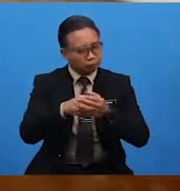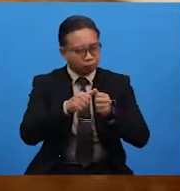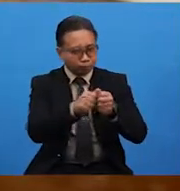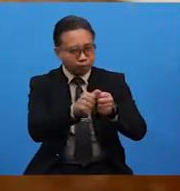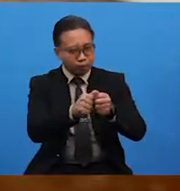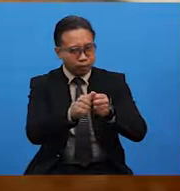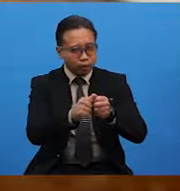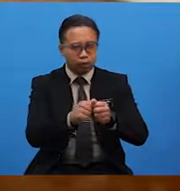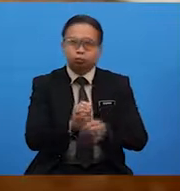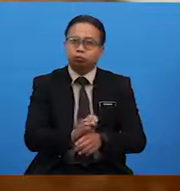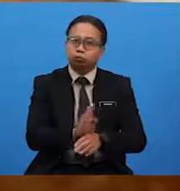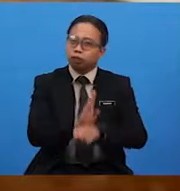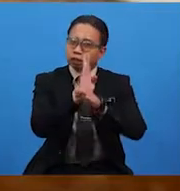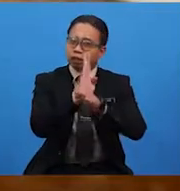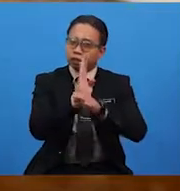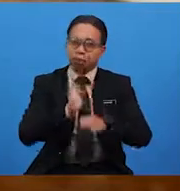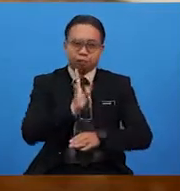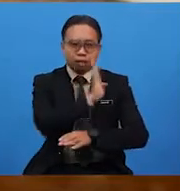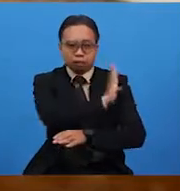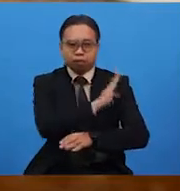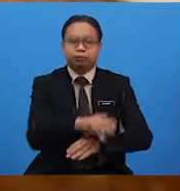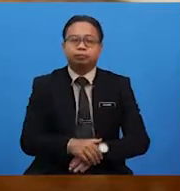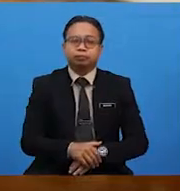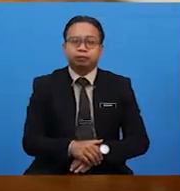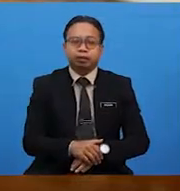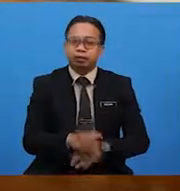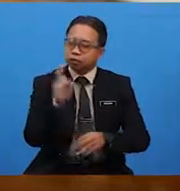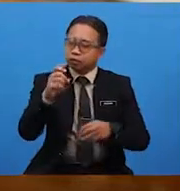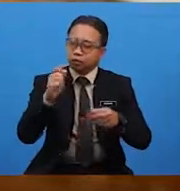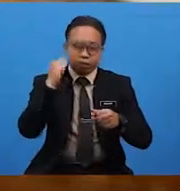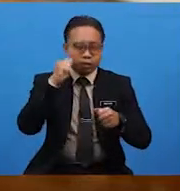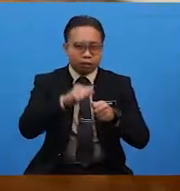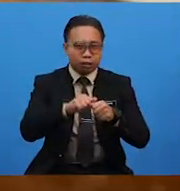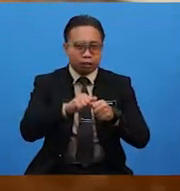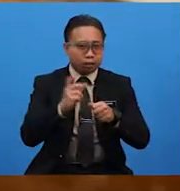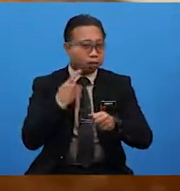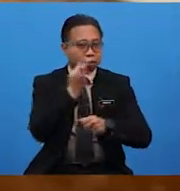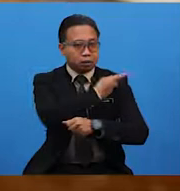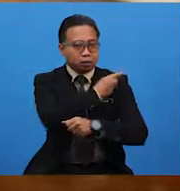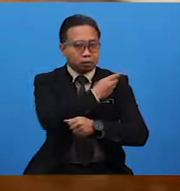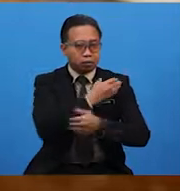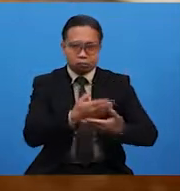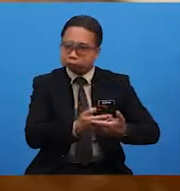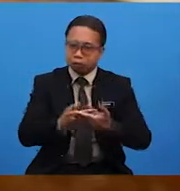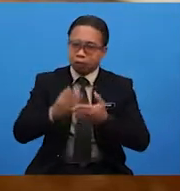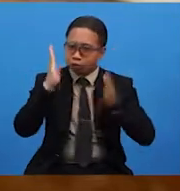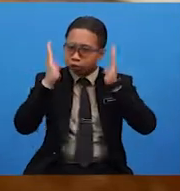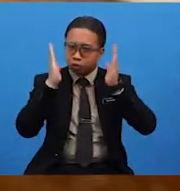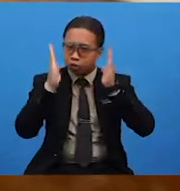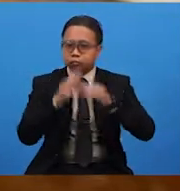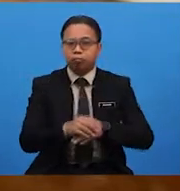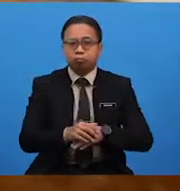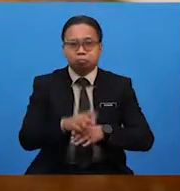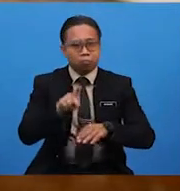Arok sangat kita harus mengekalkannya budaya anak Malaysia dan hari ini saya memakai baju the pakaian baju melayu